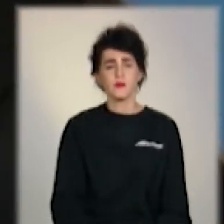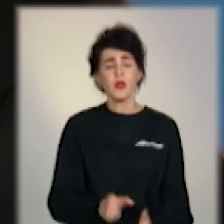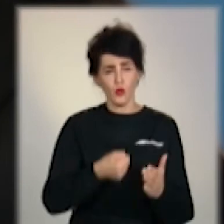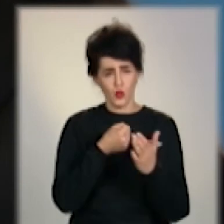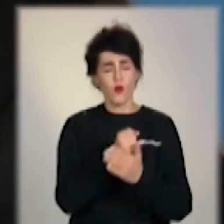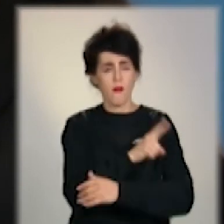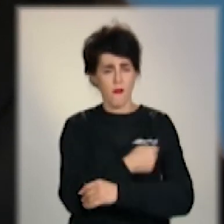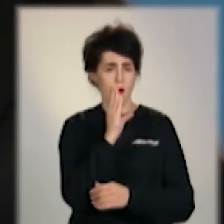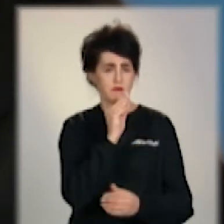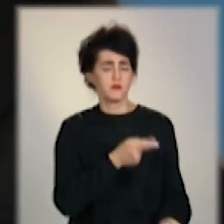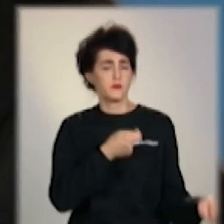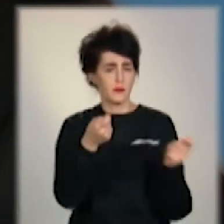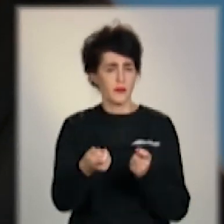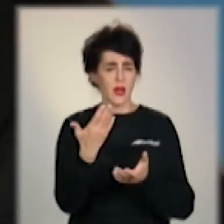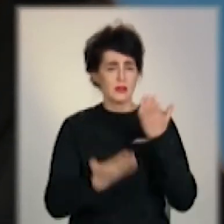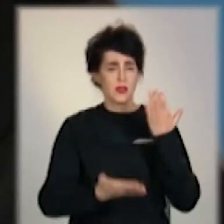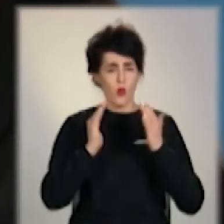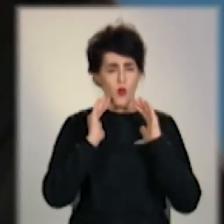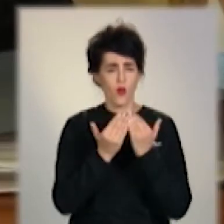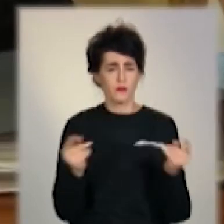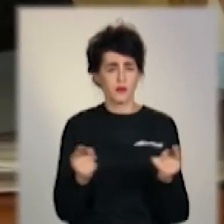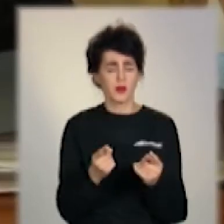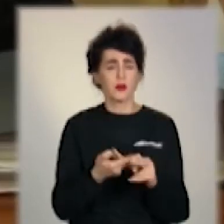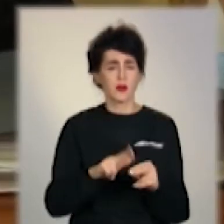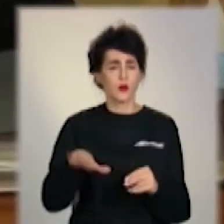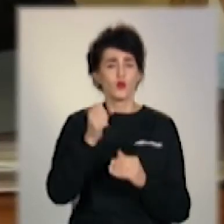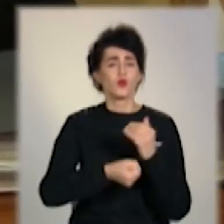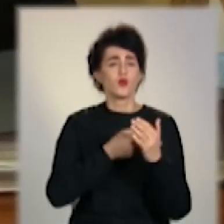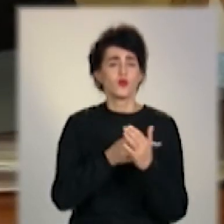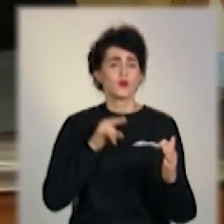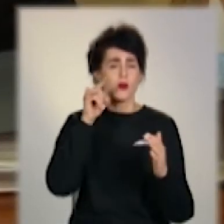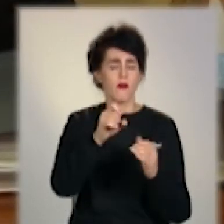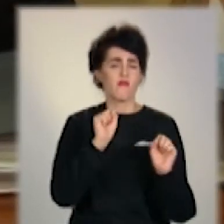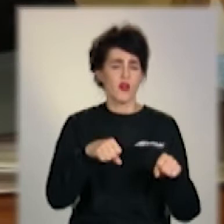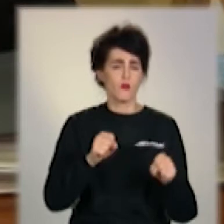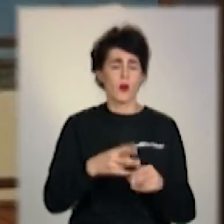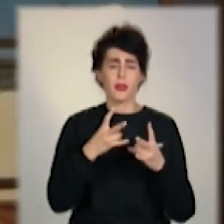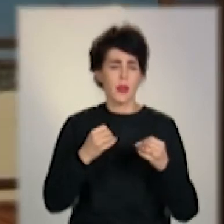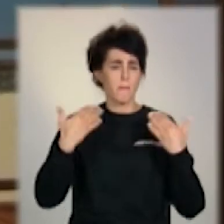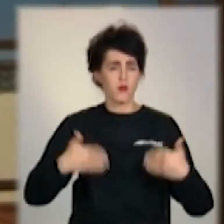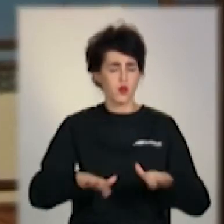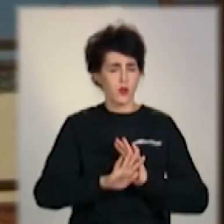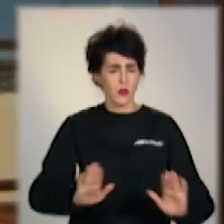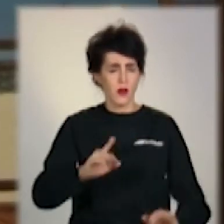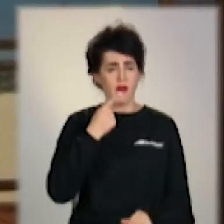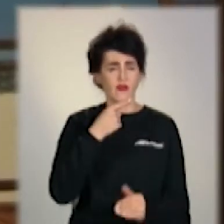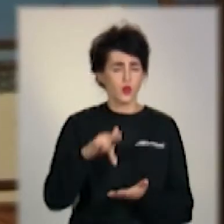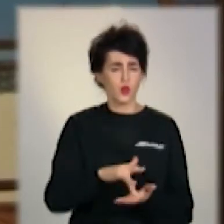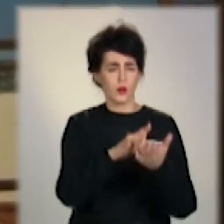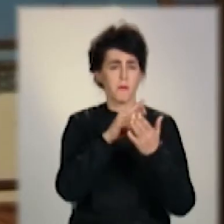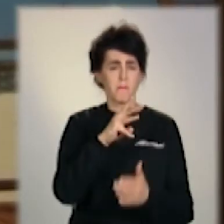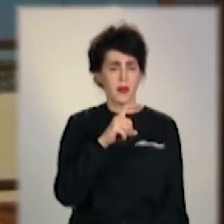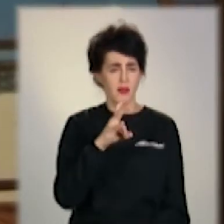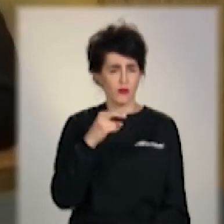лікарні. Якщо карантинні обмеження посилять до виліту, заздалегідь заброньована путівка не пропаде, заспокоюють туристичні